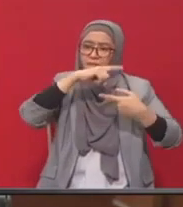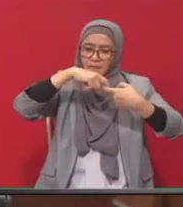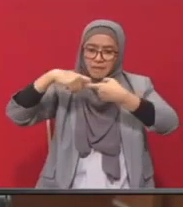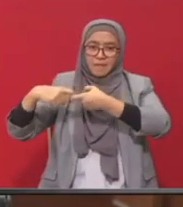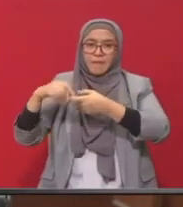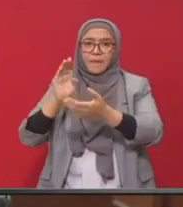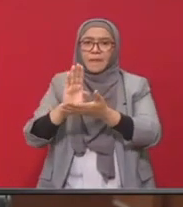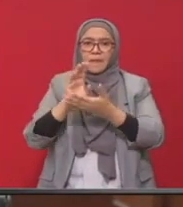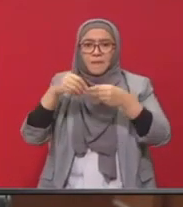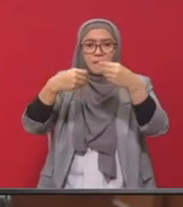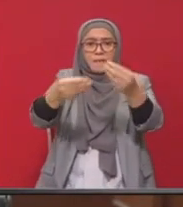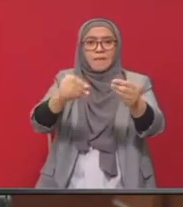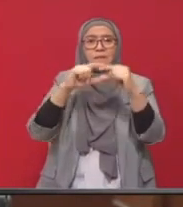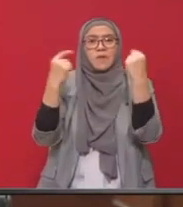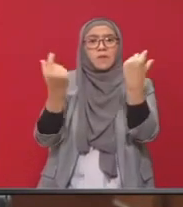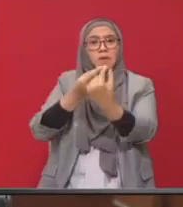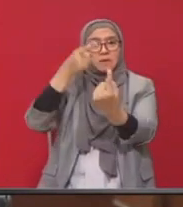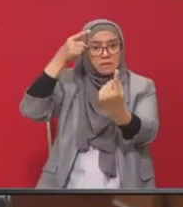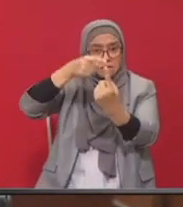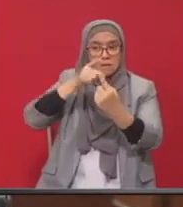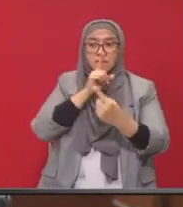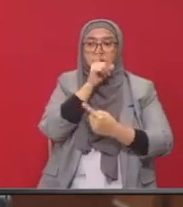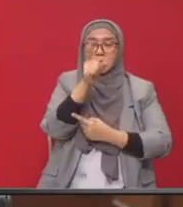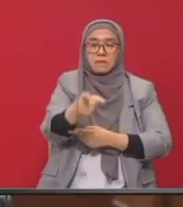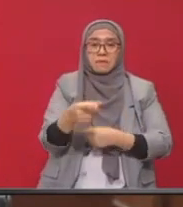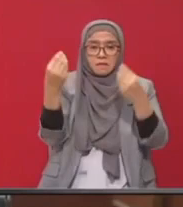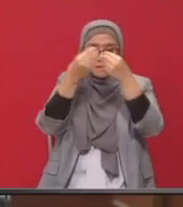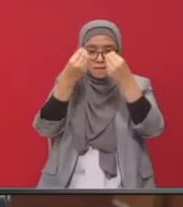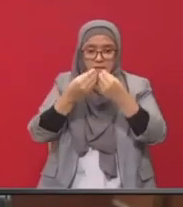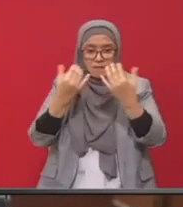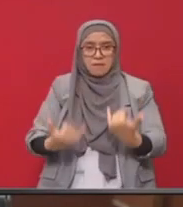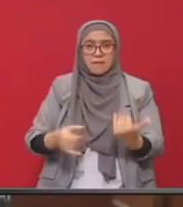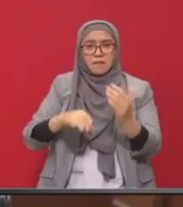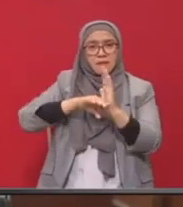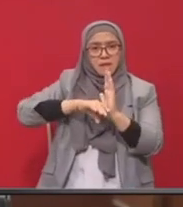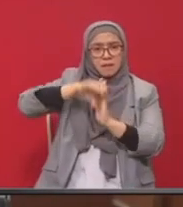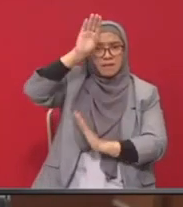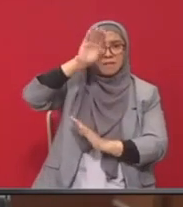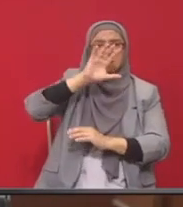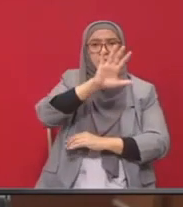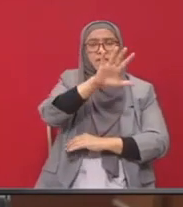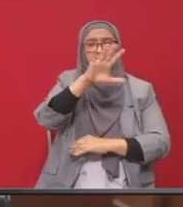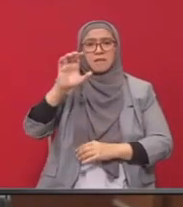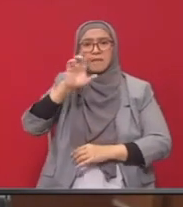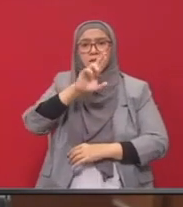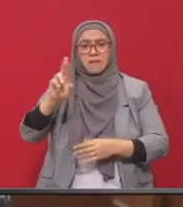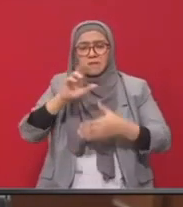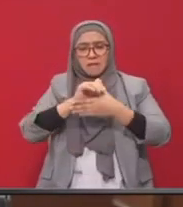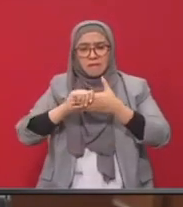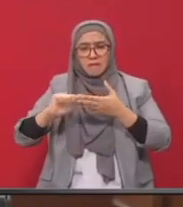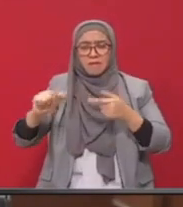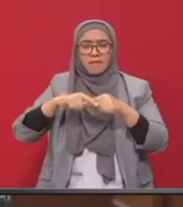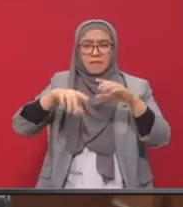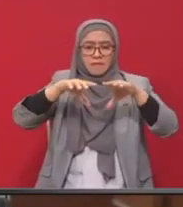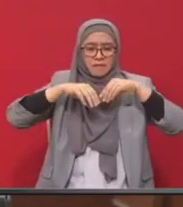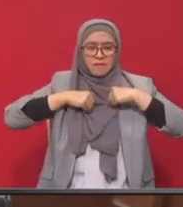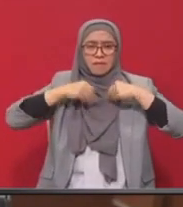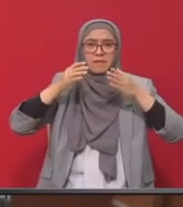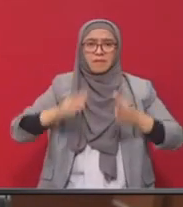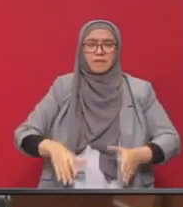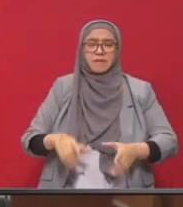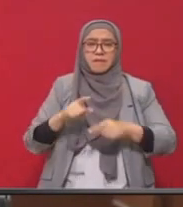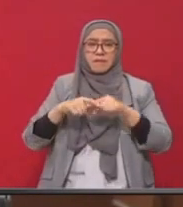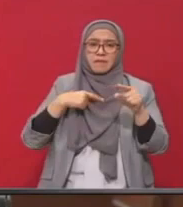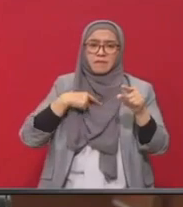pada golongan Sasa memang jumlah tak ini lebih daripada 500.000 hampir setengah juta penerima bulanan bantuan yang